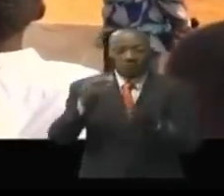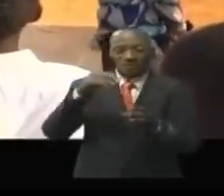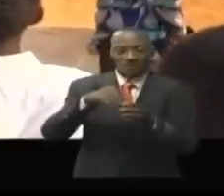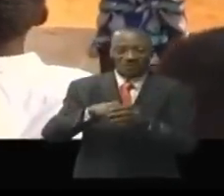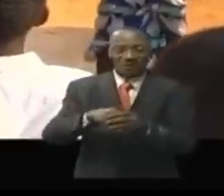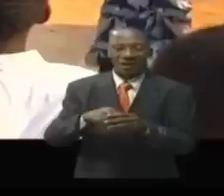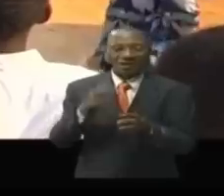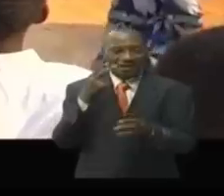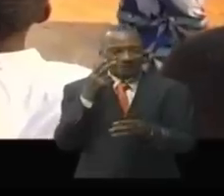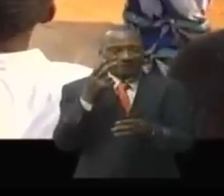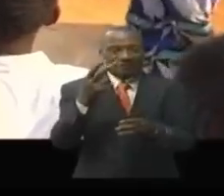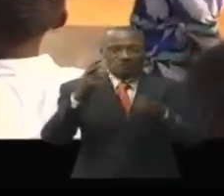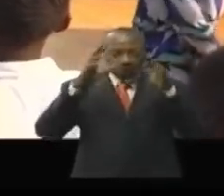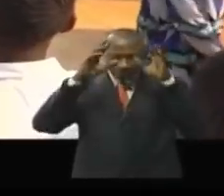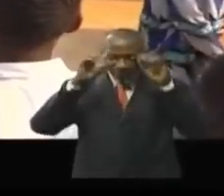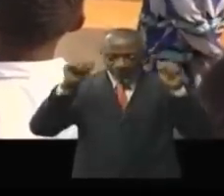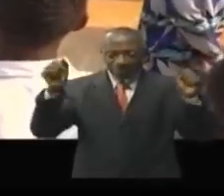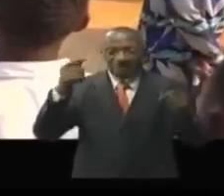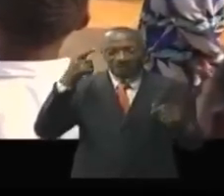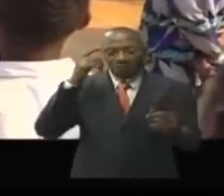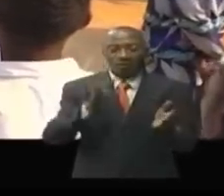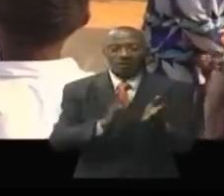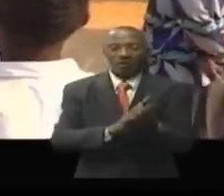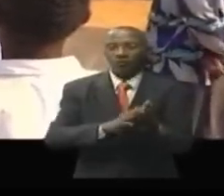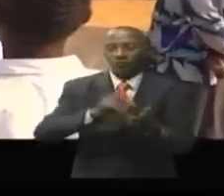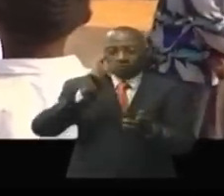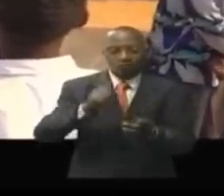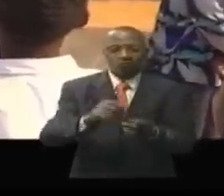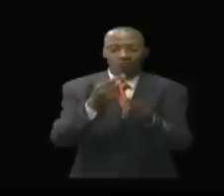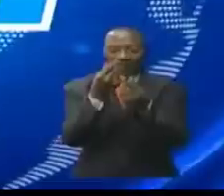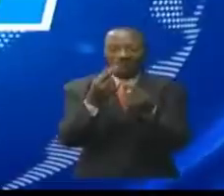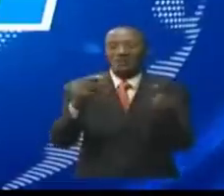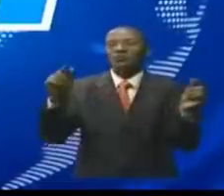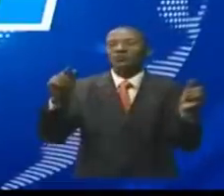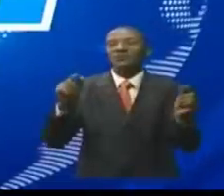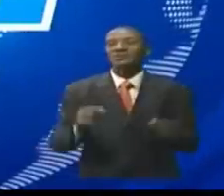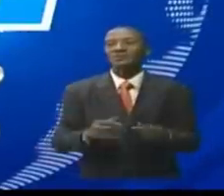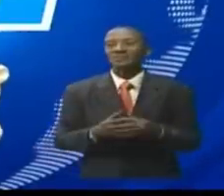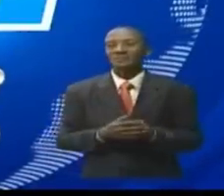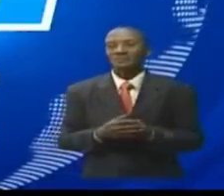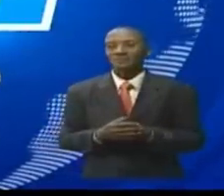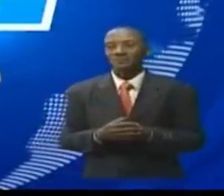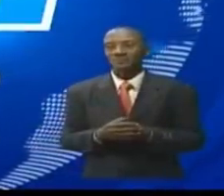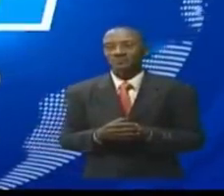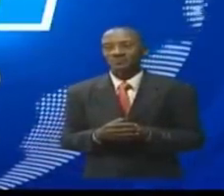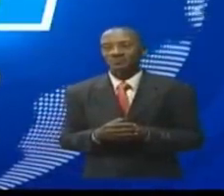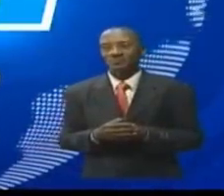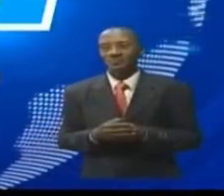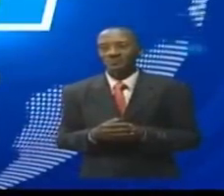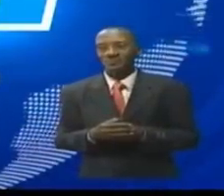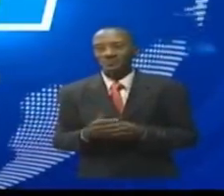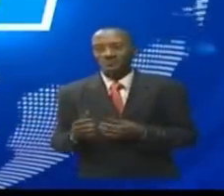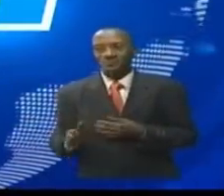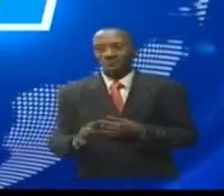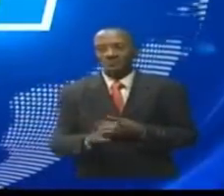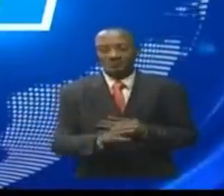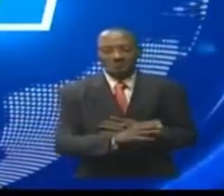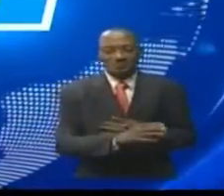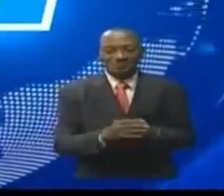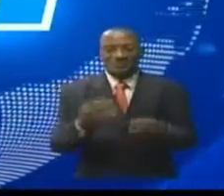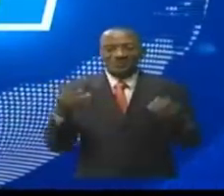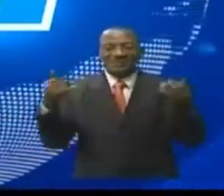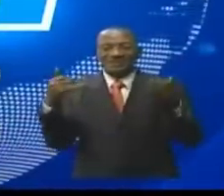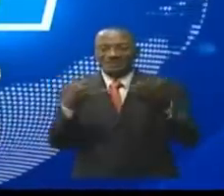celle de la gratuité de l'enseignement dans sa globalité. Les architectes et les installateurs congolais